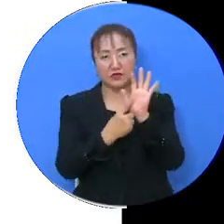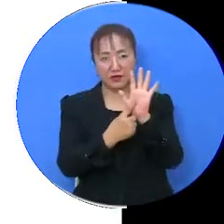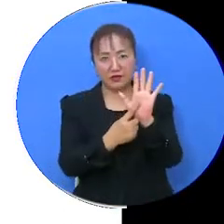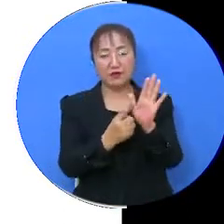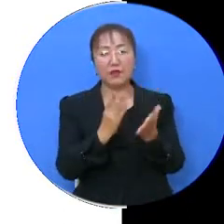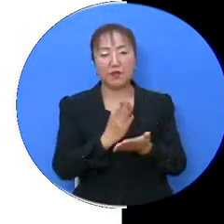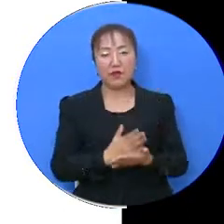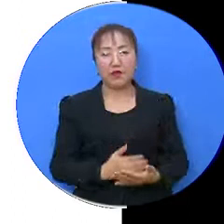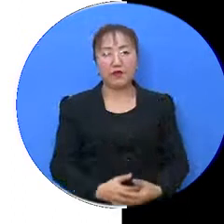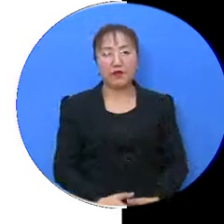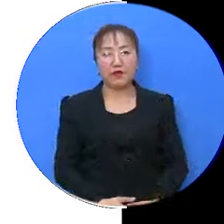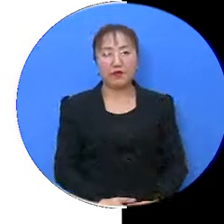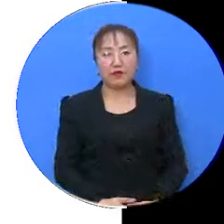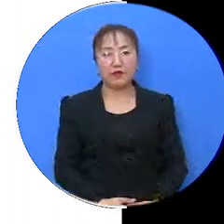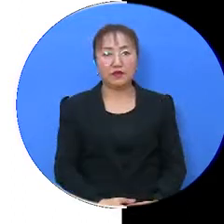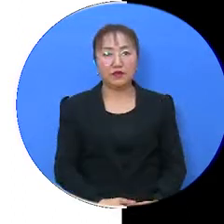харуулсан байна.